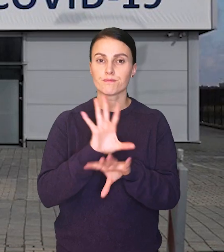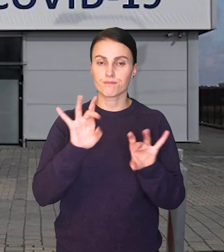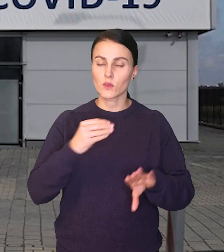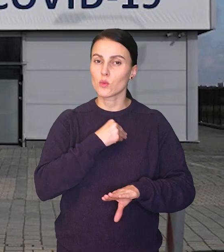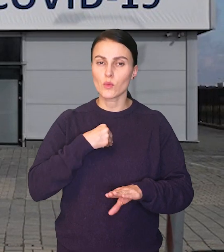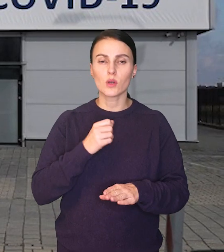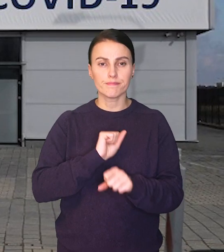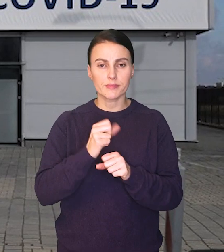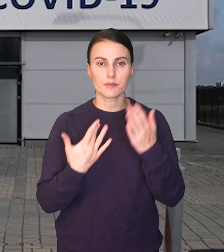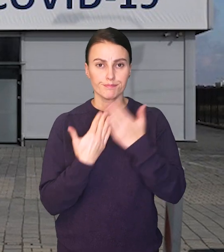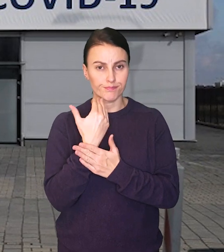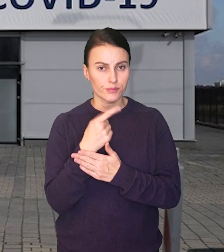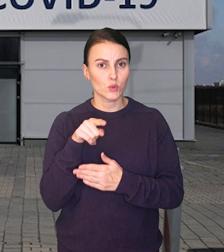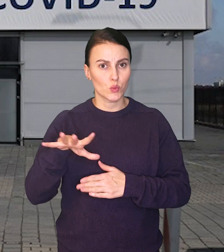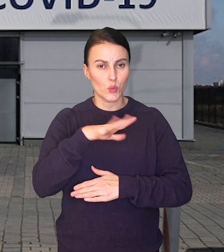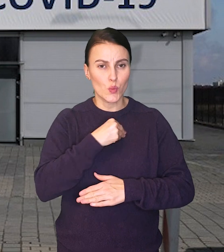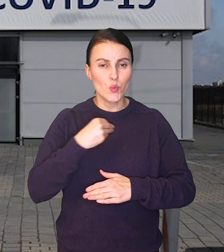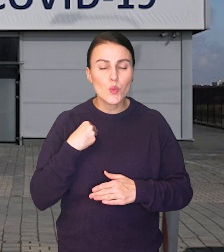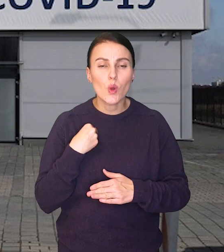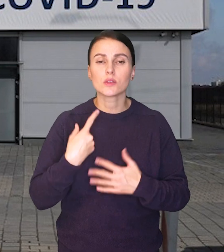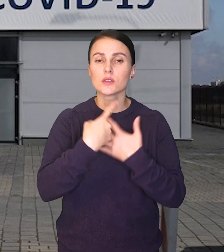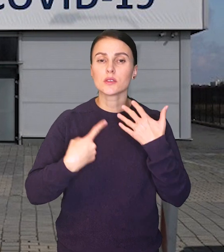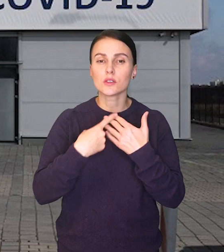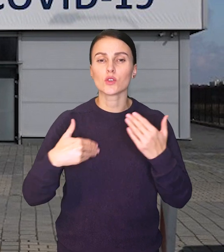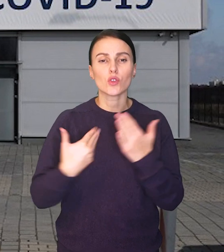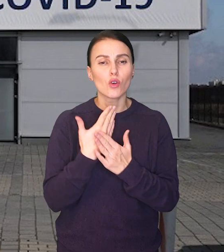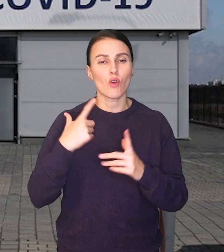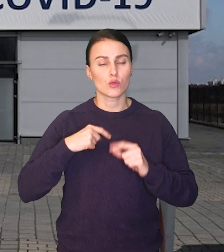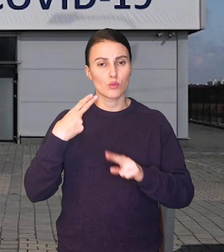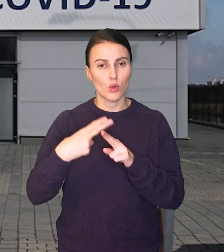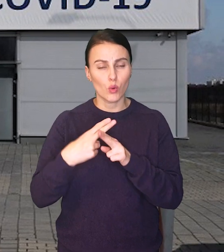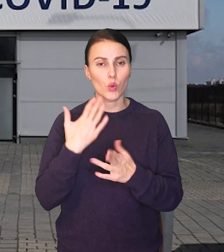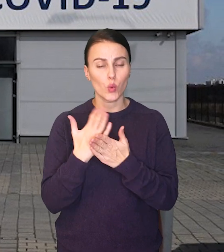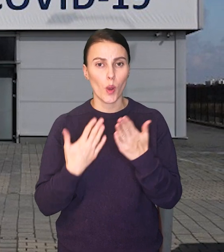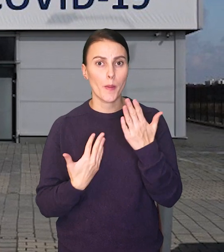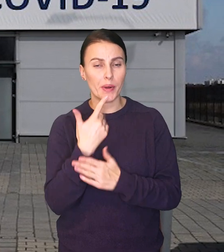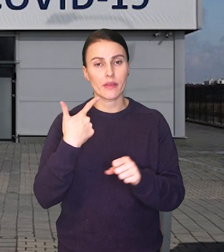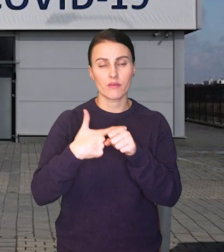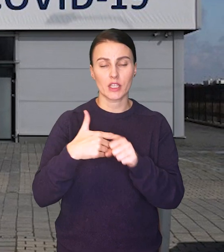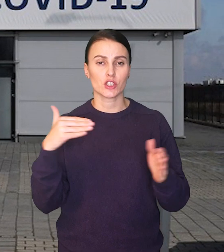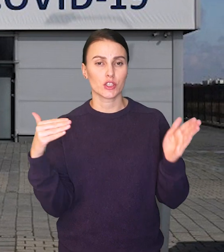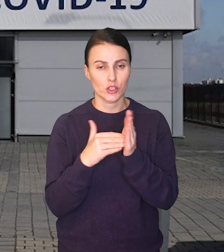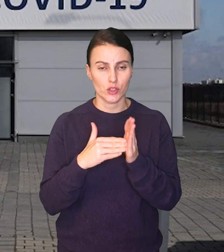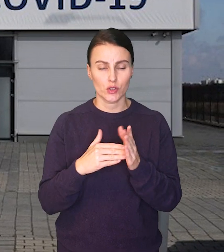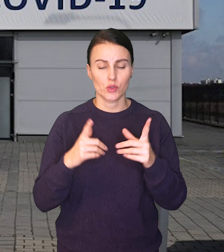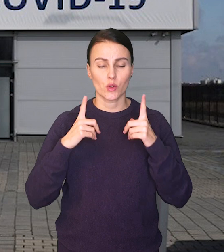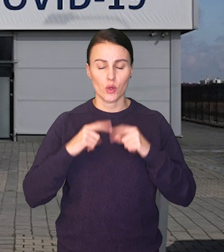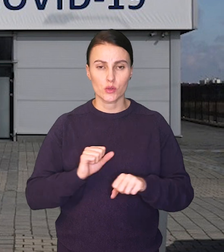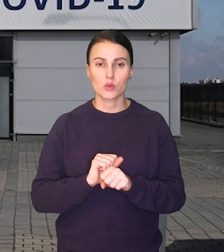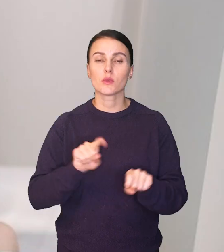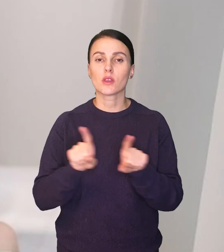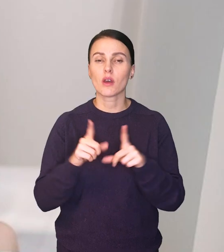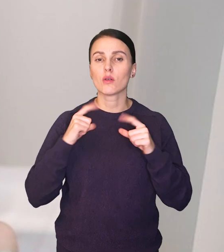Pandemia w Polsce nie zwalnia tempa. Liczba nowych przypadków w tym tygodniu przekroczyła granicę 20 tysięcy. Rośnie liczba